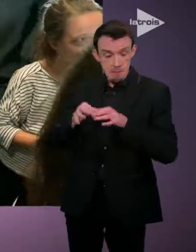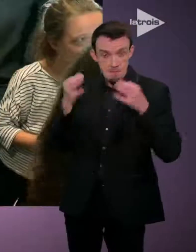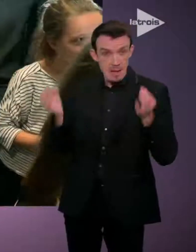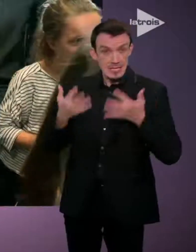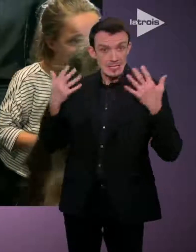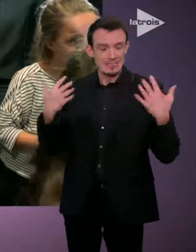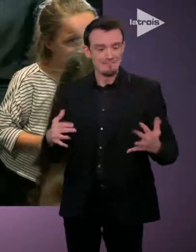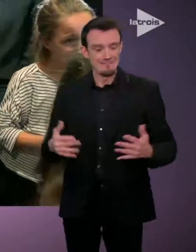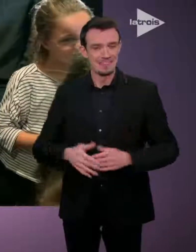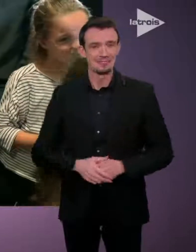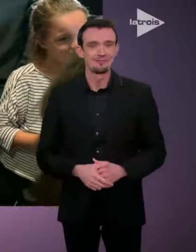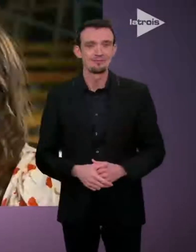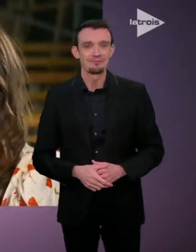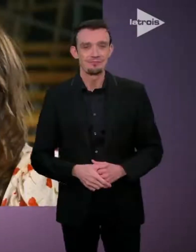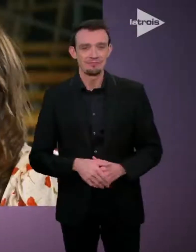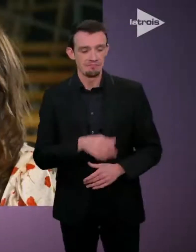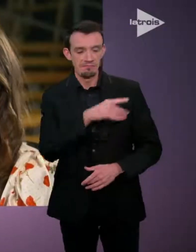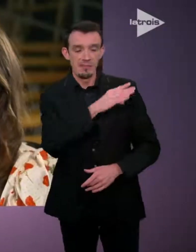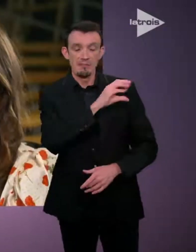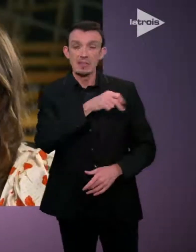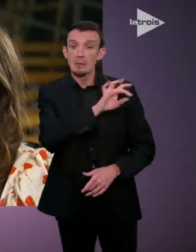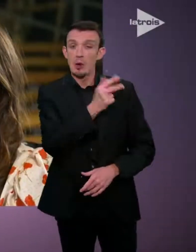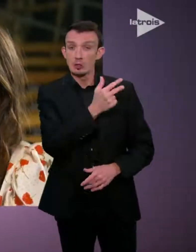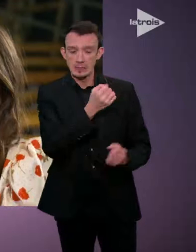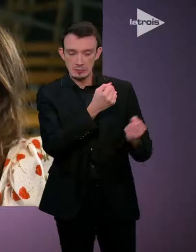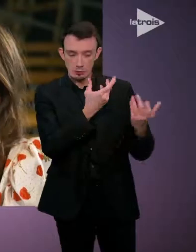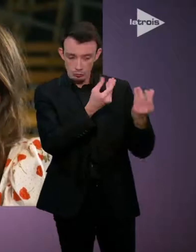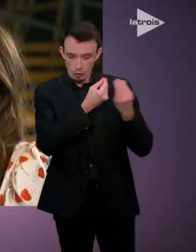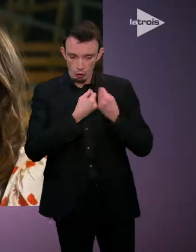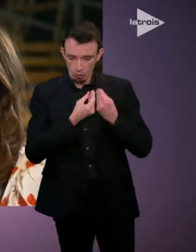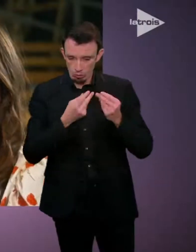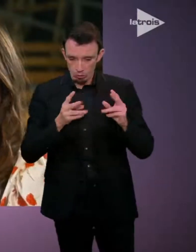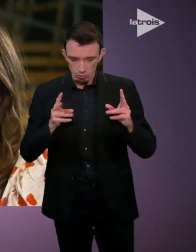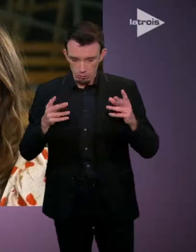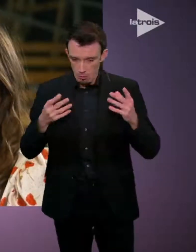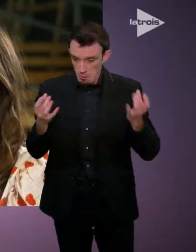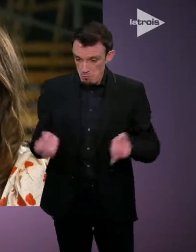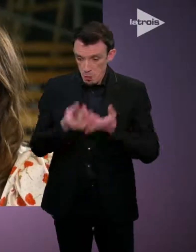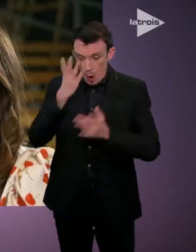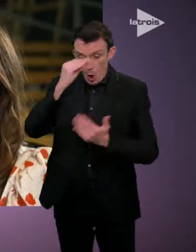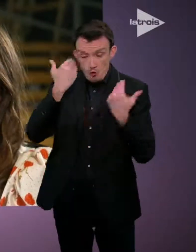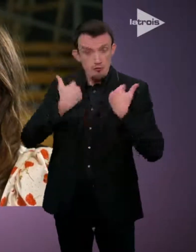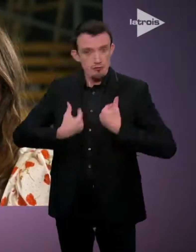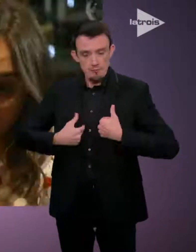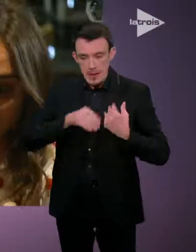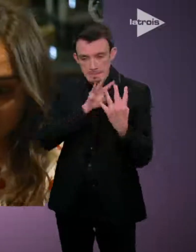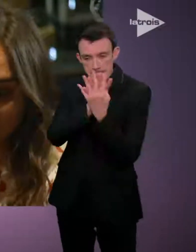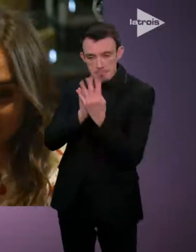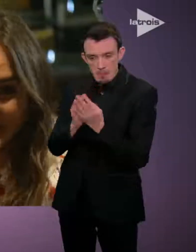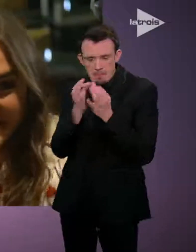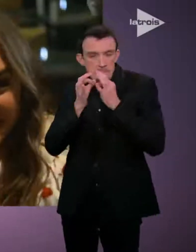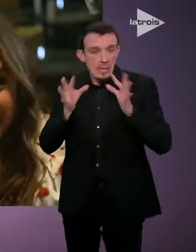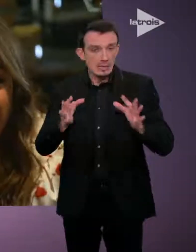m'offre une expérience humaine magnifique et qui, je sais, déjà sera inoubliable pour